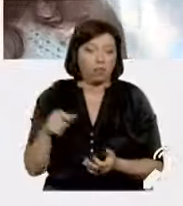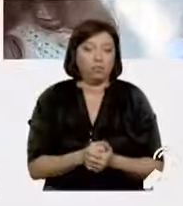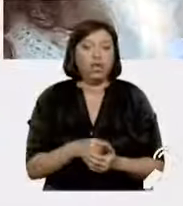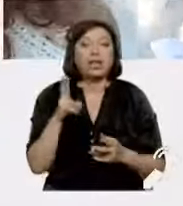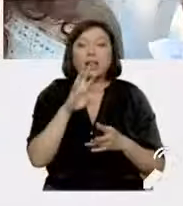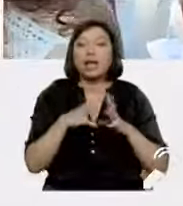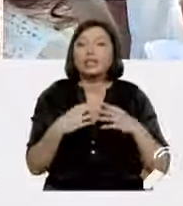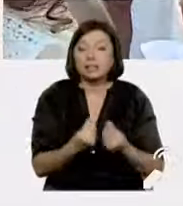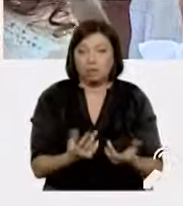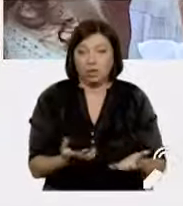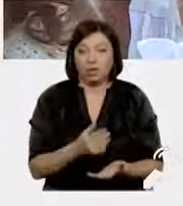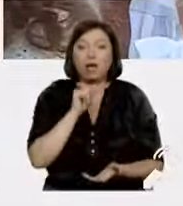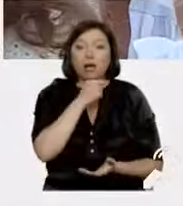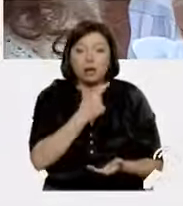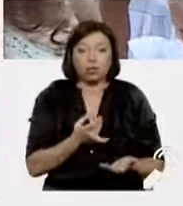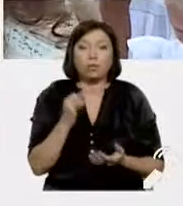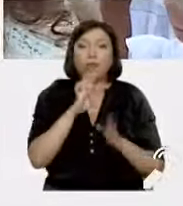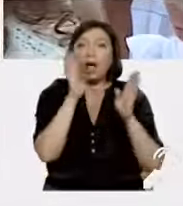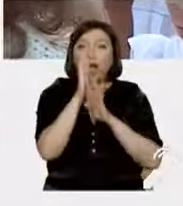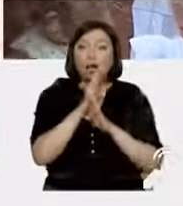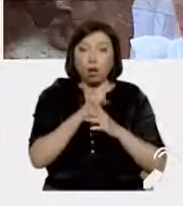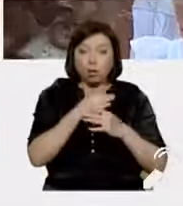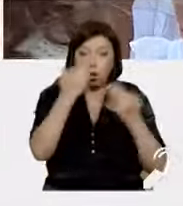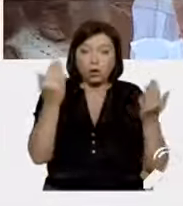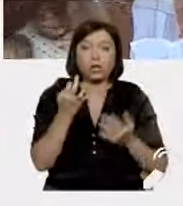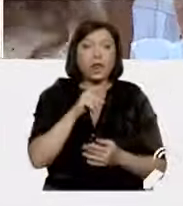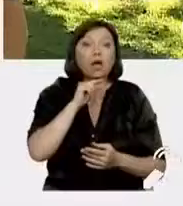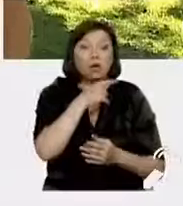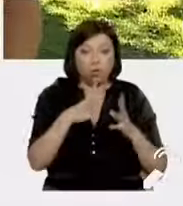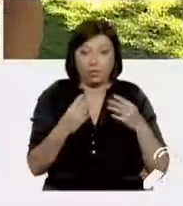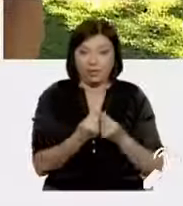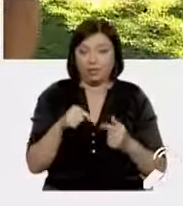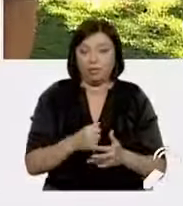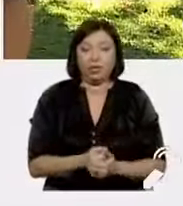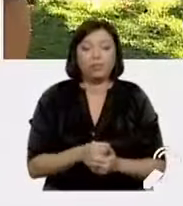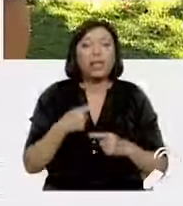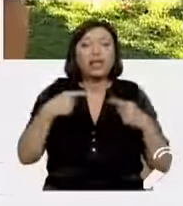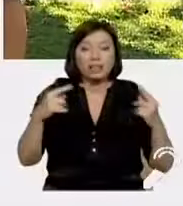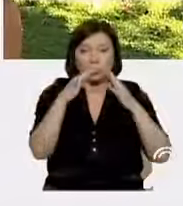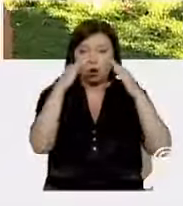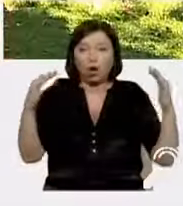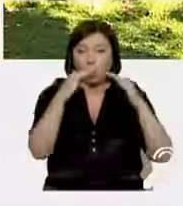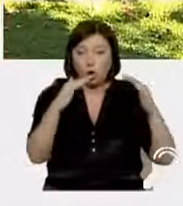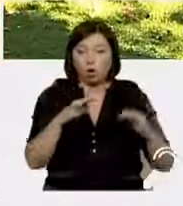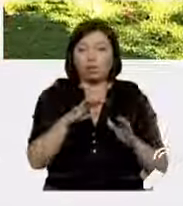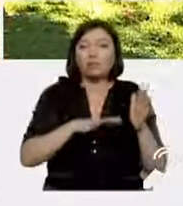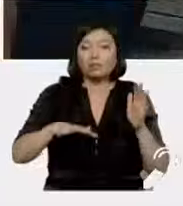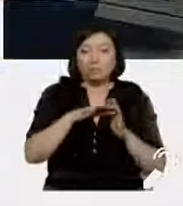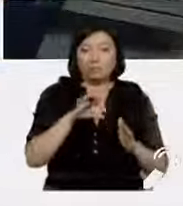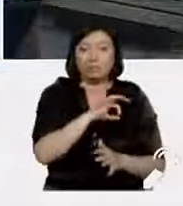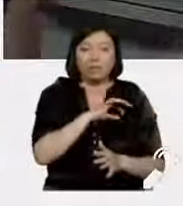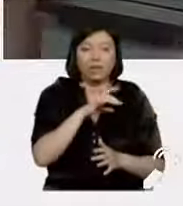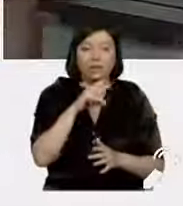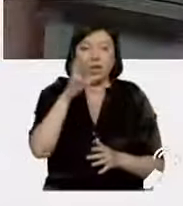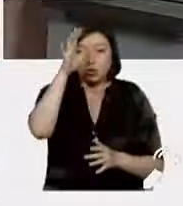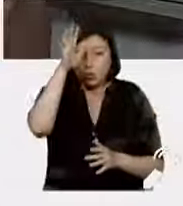pentru familie, pentru ecologie, pentru economia familiei. În câteva corturi instalate în parcul Alunelul, mamele, dar